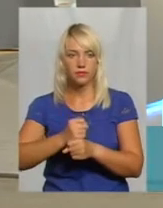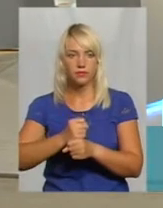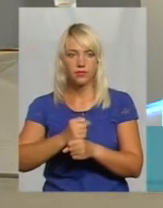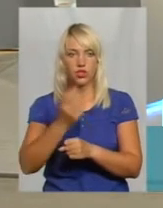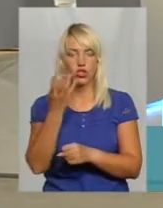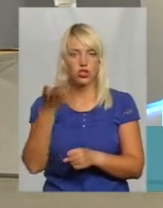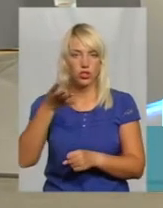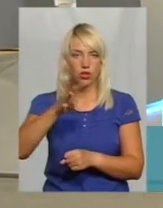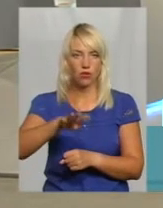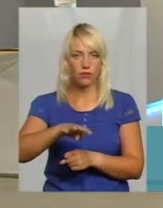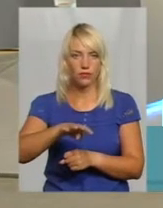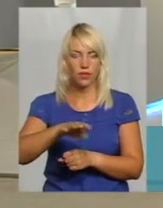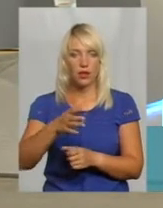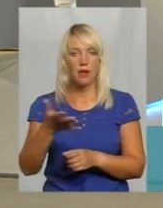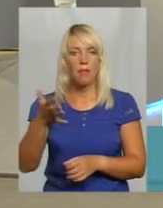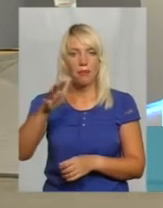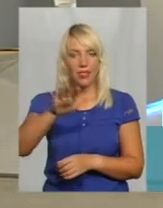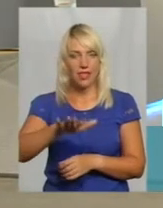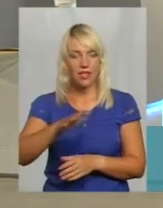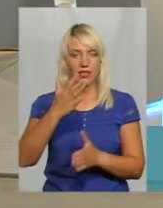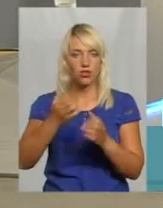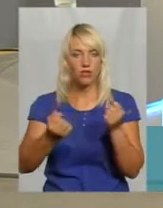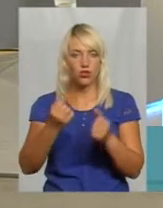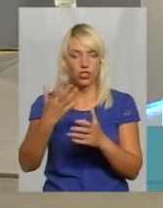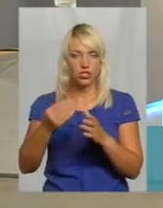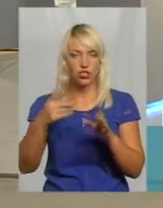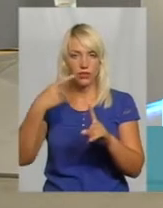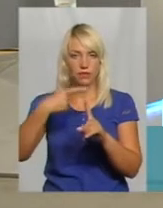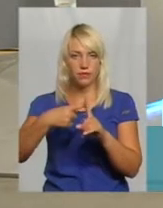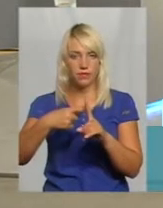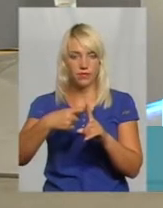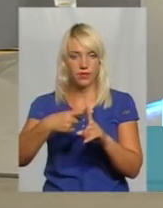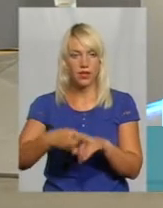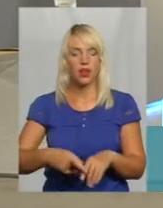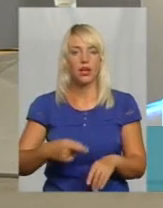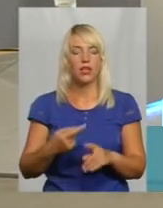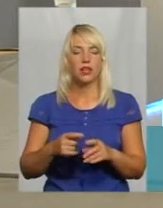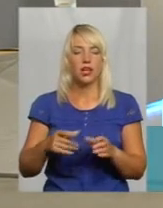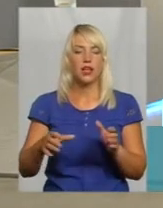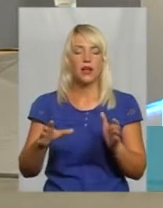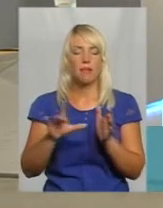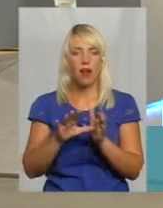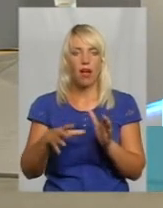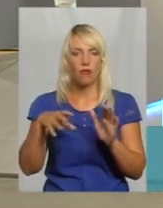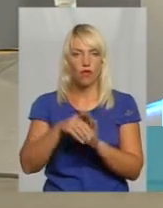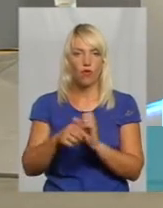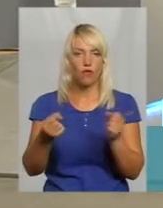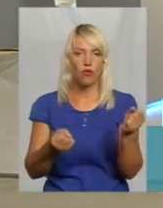чотирьом фахівцям, вірніше п'яти, якщо ще водія враховувати, він теж є членом бригади, то